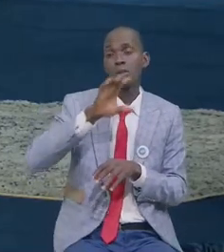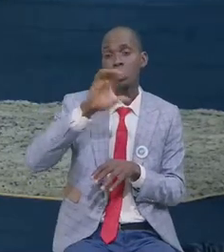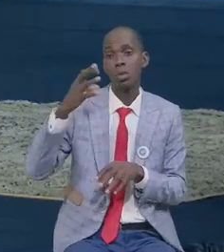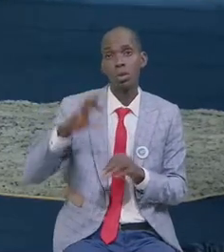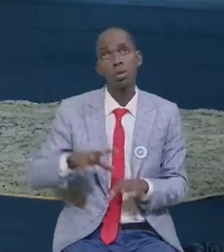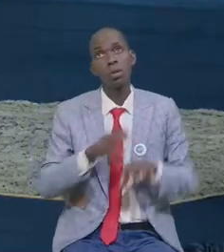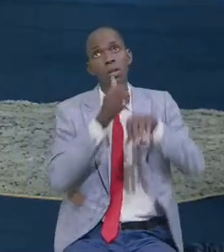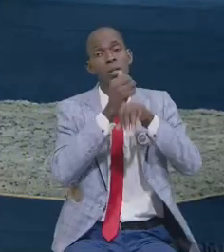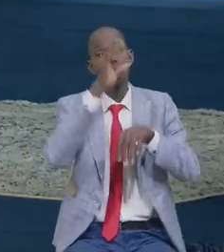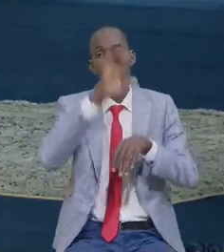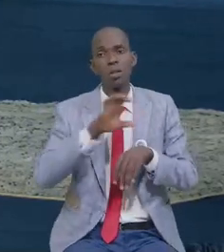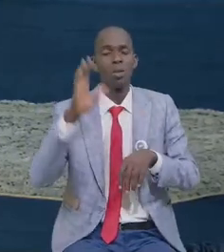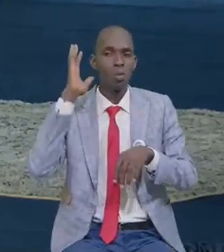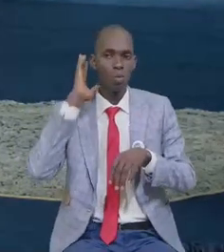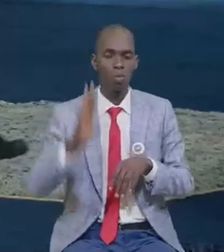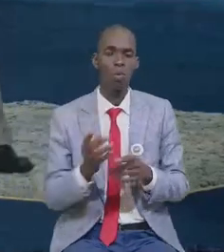disponible pour moi et